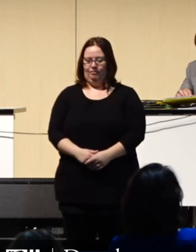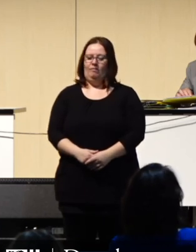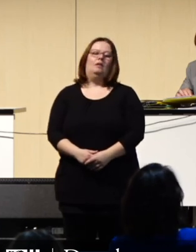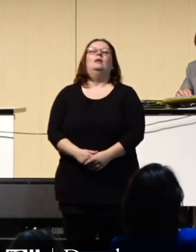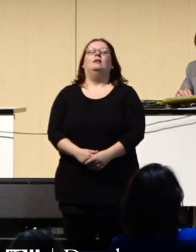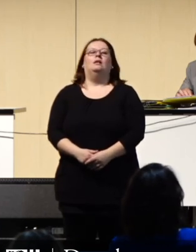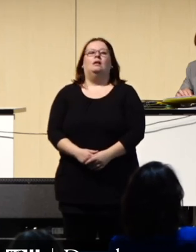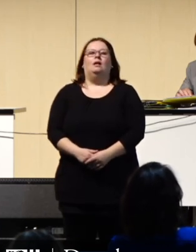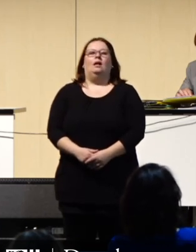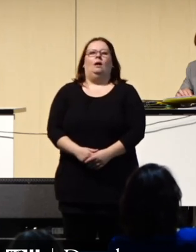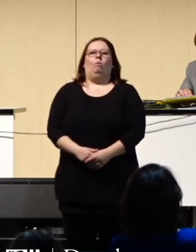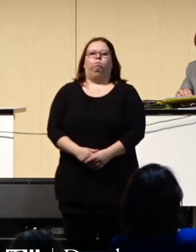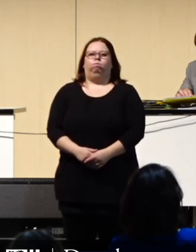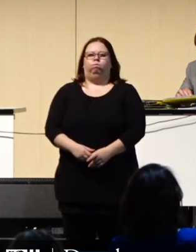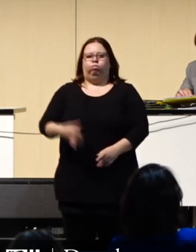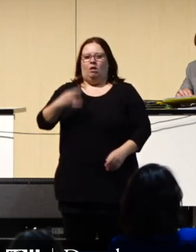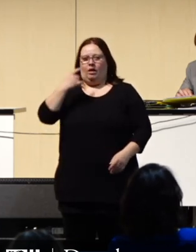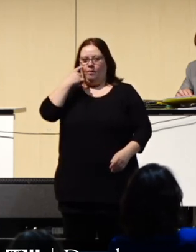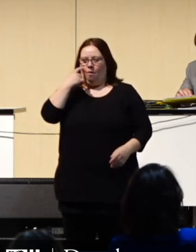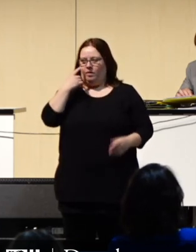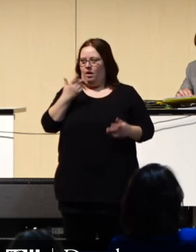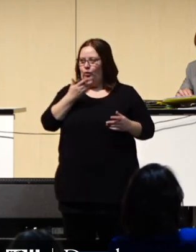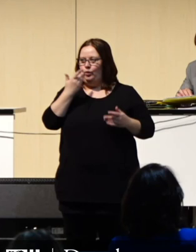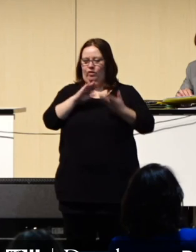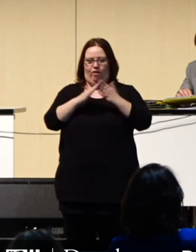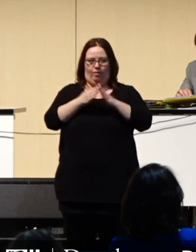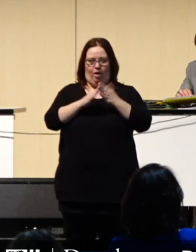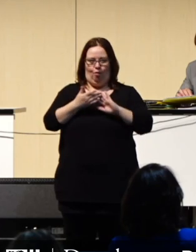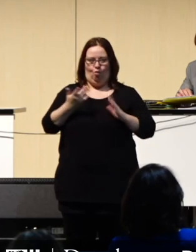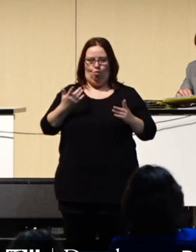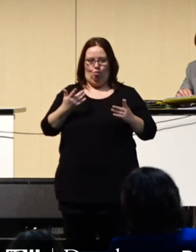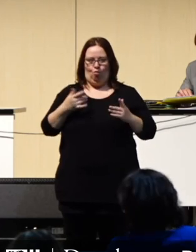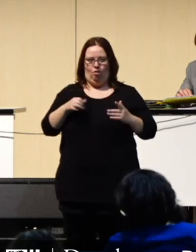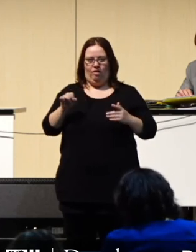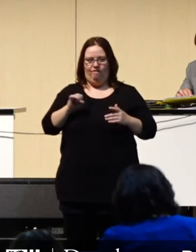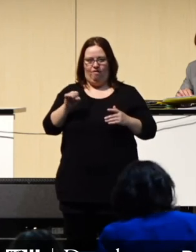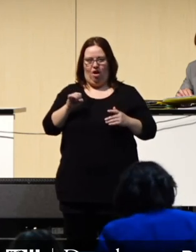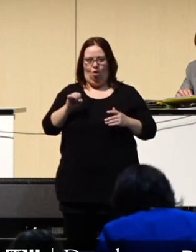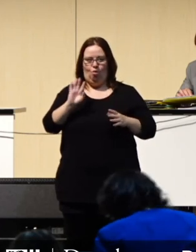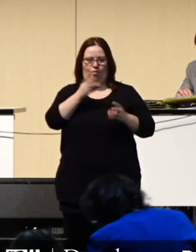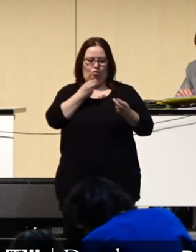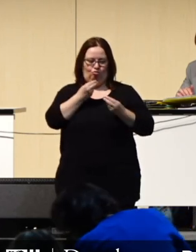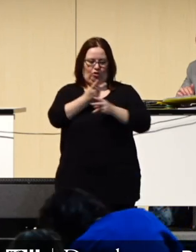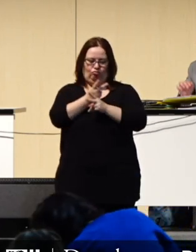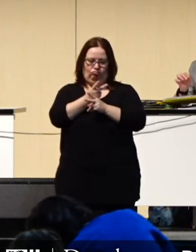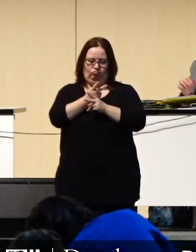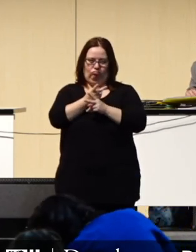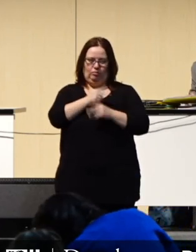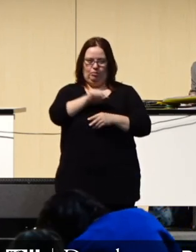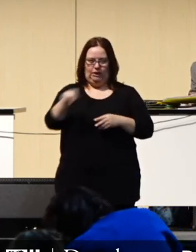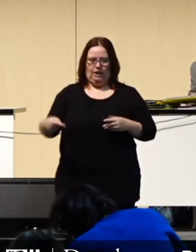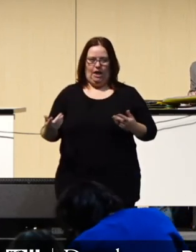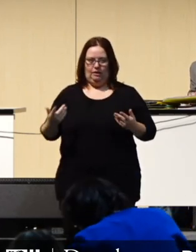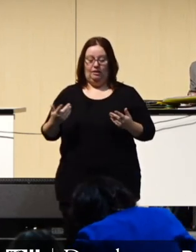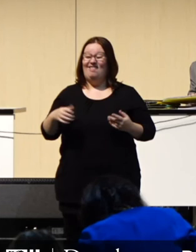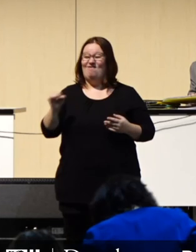Also im Moment gibt es da keine Vereinbarung, weil wir weiterhin dazu in Gesprächen sind. Warum dauert